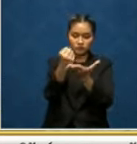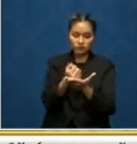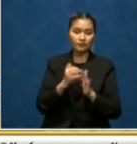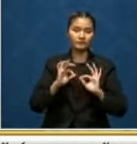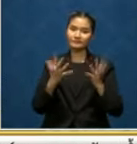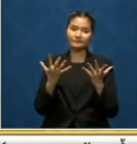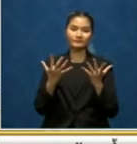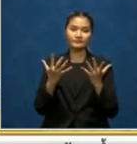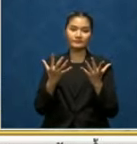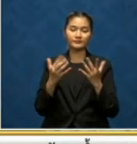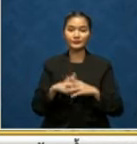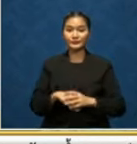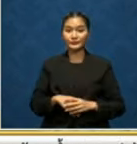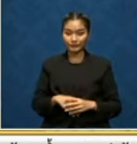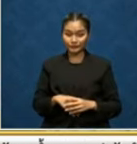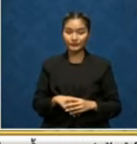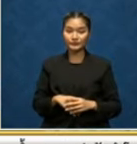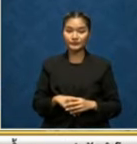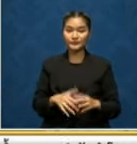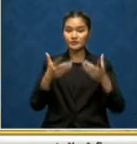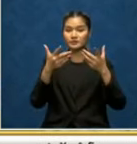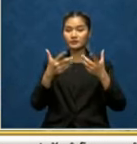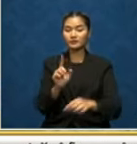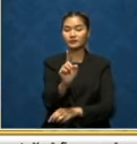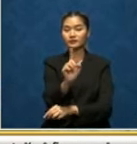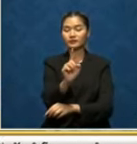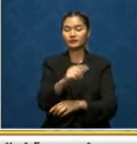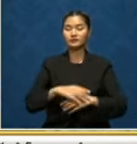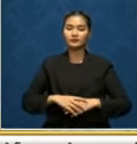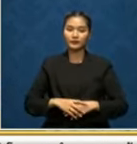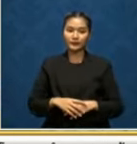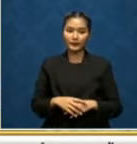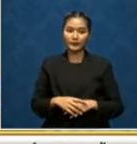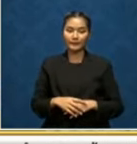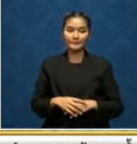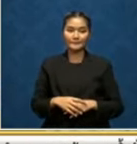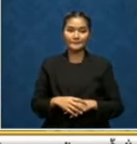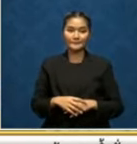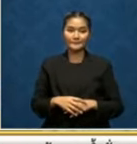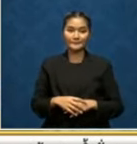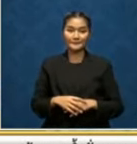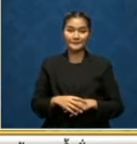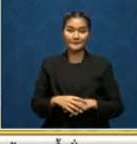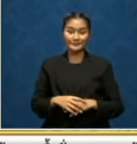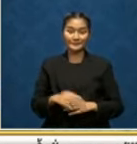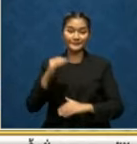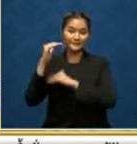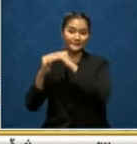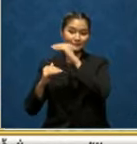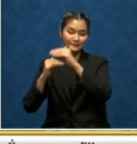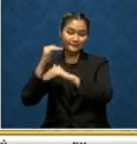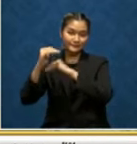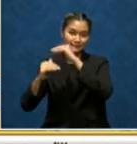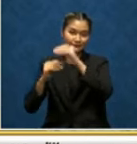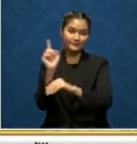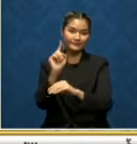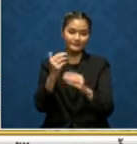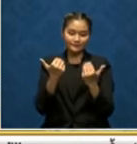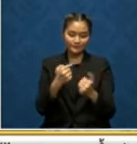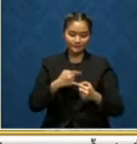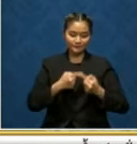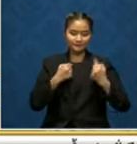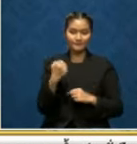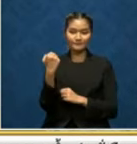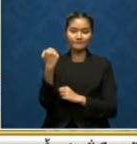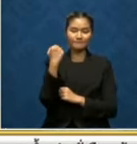ค่ะท่านประธานในส่วนของการพัฒนานะคะดิฉันก็มั่นใจค่ะว่า